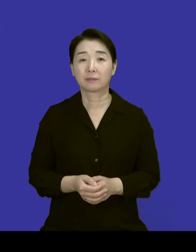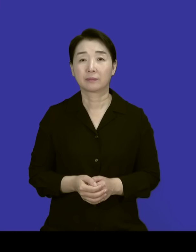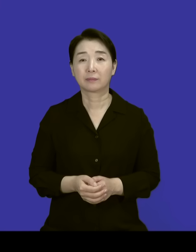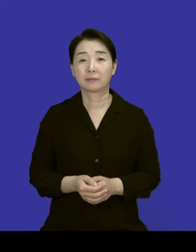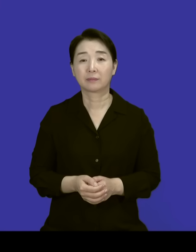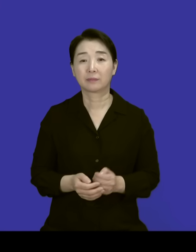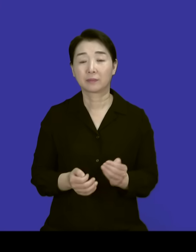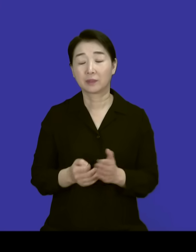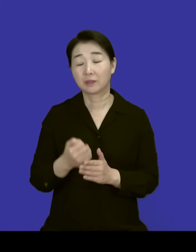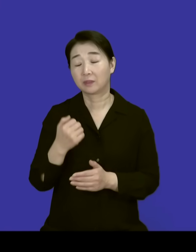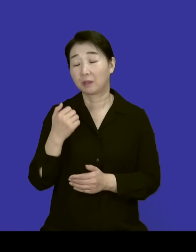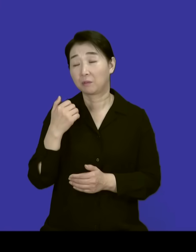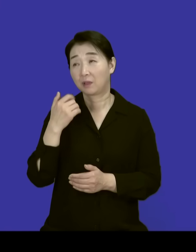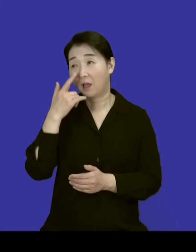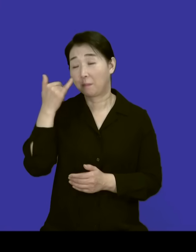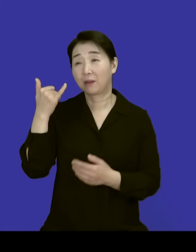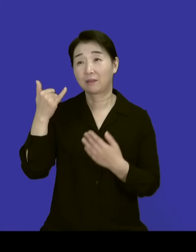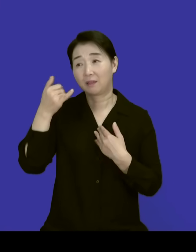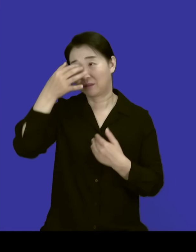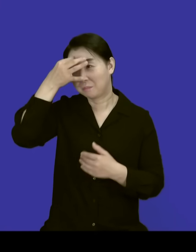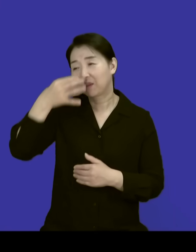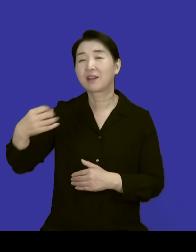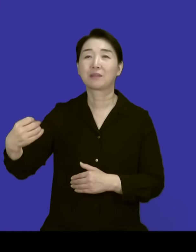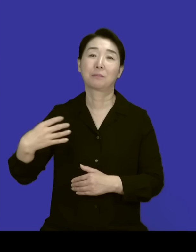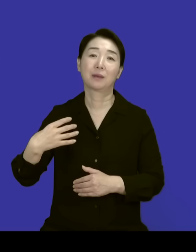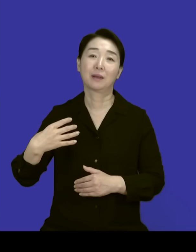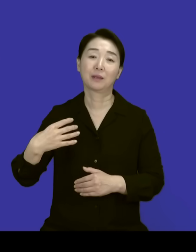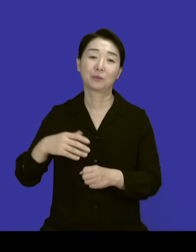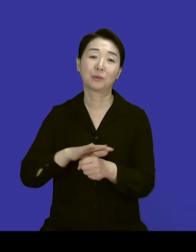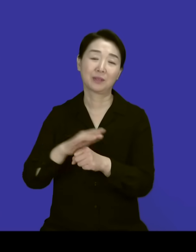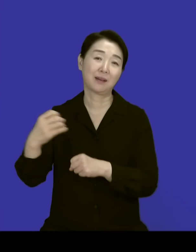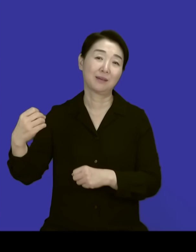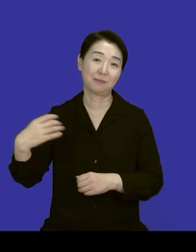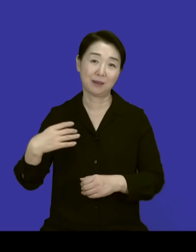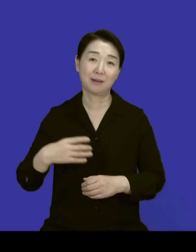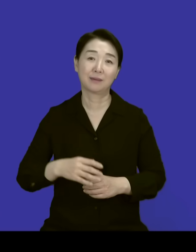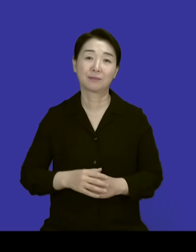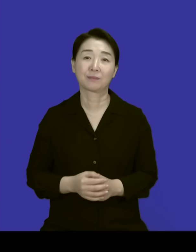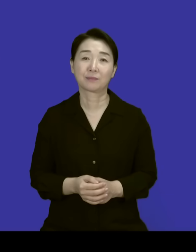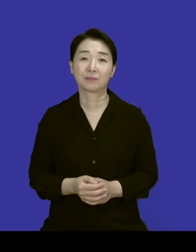뭐 미안하다 그러더라고 저한테 그때. 그리고 사랑한다고 하시더라고. 그래서